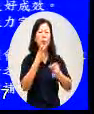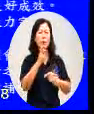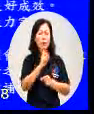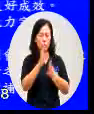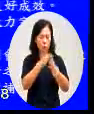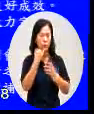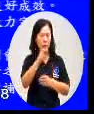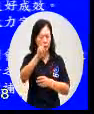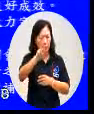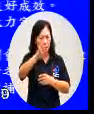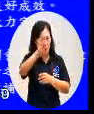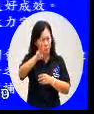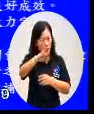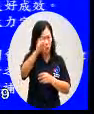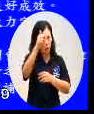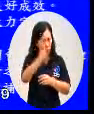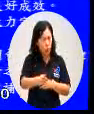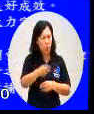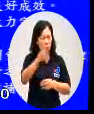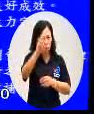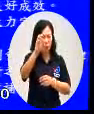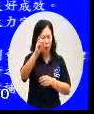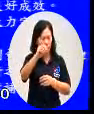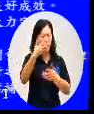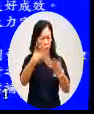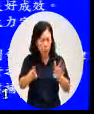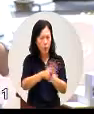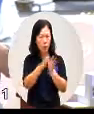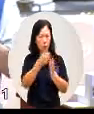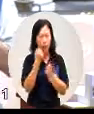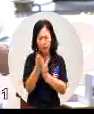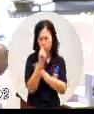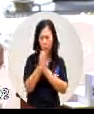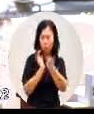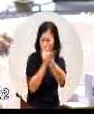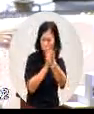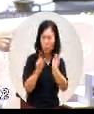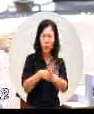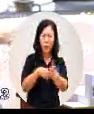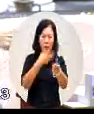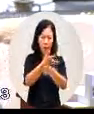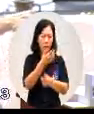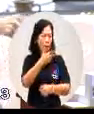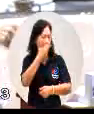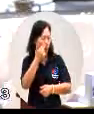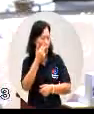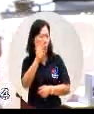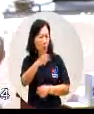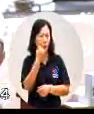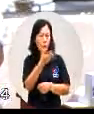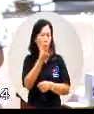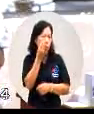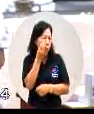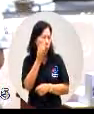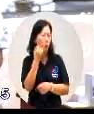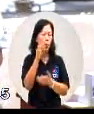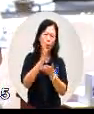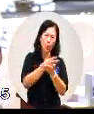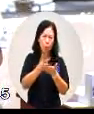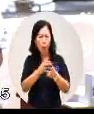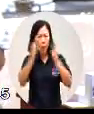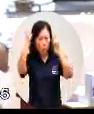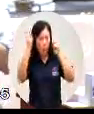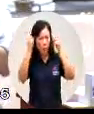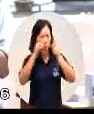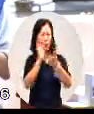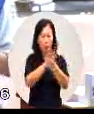2-3千万，剩余款还有钱哦。我想我们大力的来争取，便民、利民、景观，还有那些整个休闲运动都